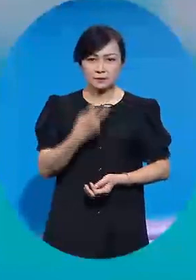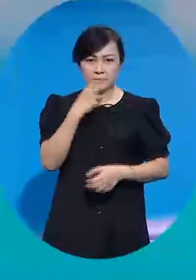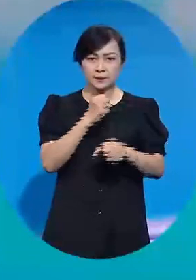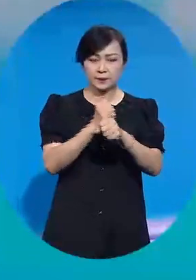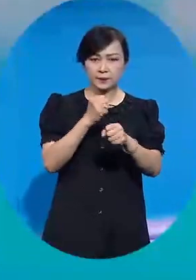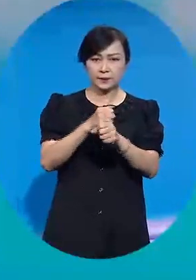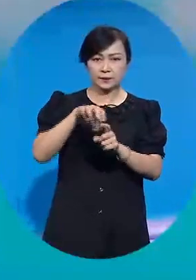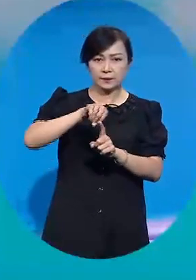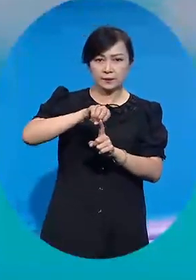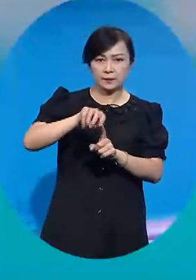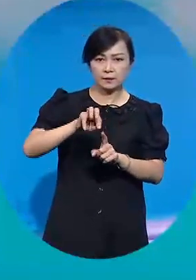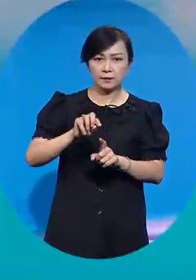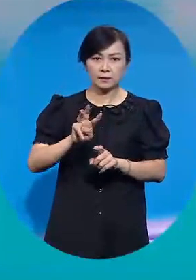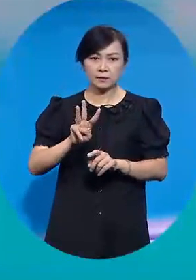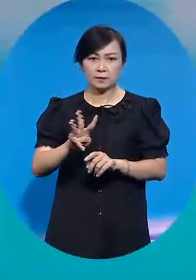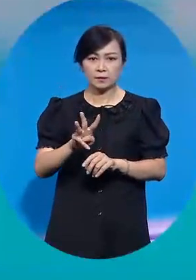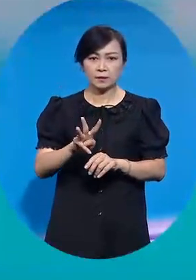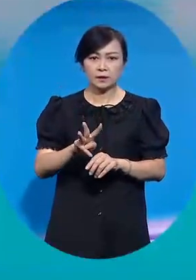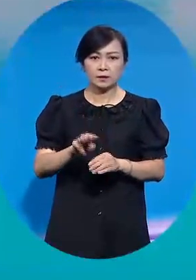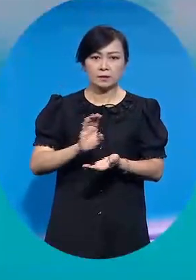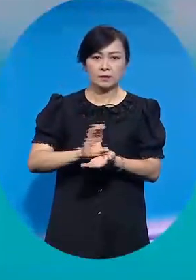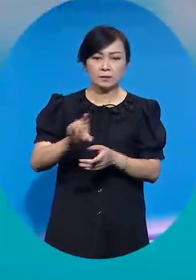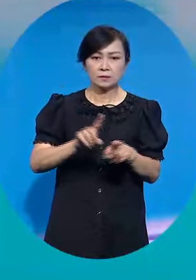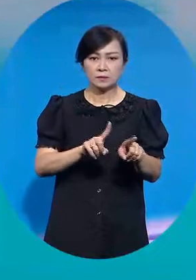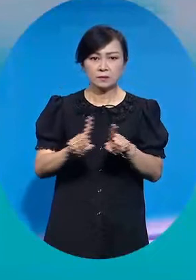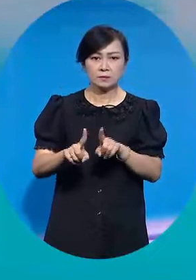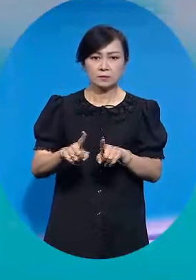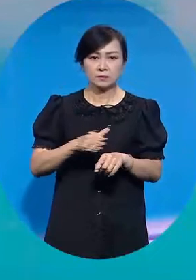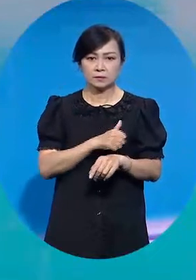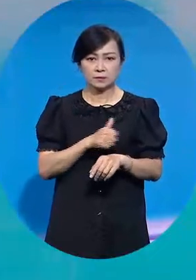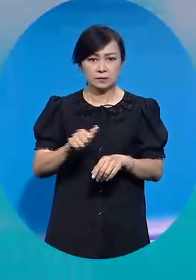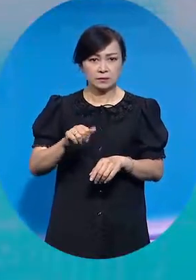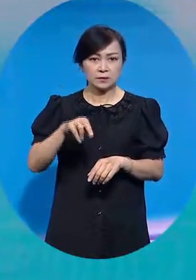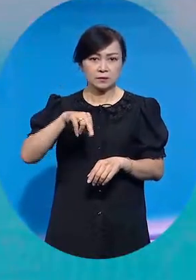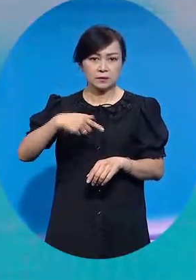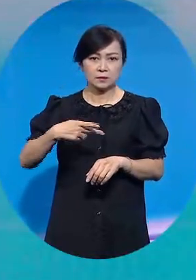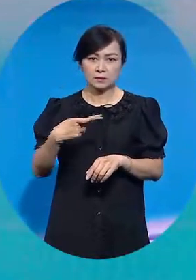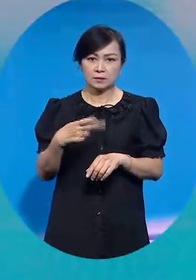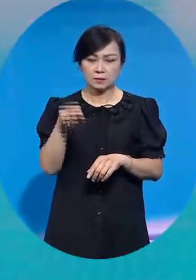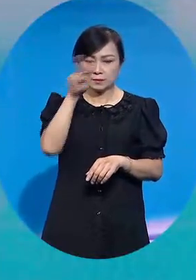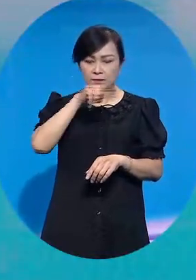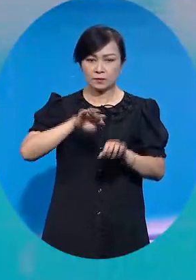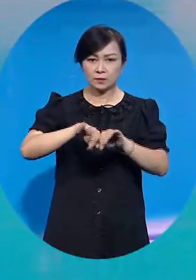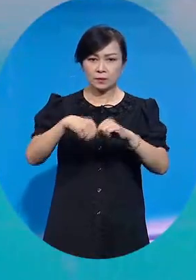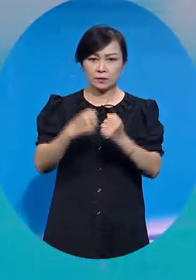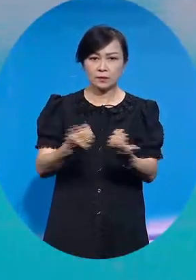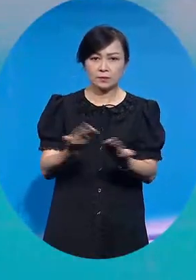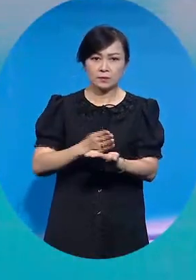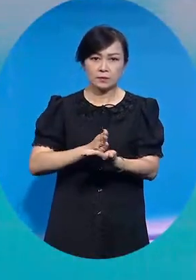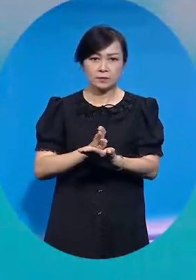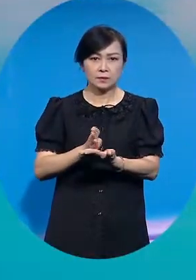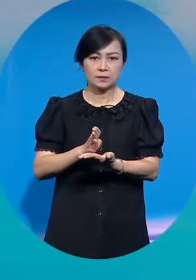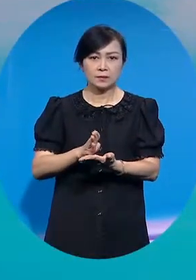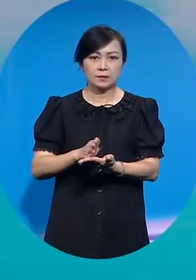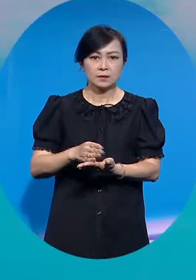Trang tìm kiếm việc làm trực tuyến Việt Nam Works thuộc tập đoàn cung cấp dịch vụ tuyển dụng nhân sự hàng đầu Navigo Group Việt Nam tổ chức triển lãm và chia sẻ về chuyên